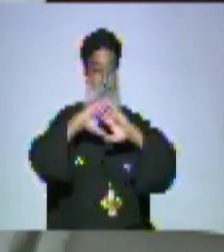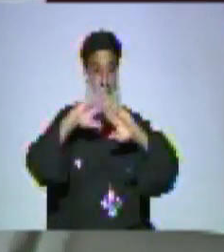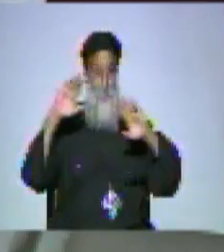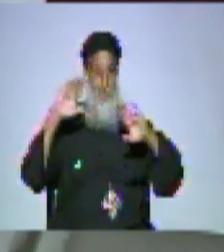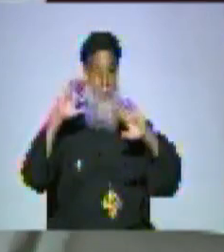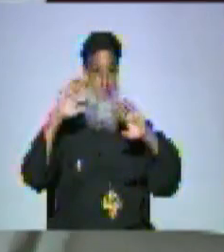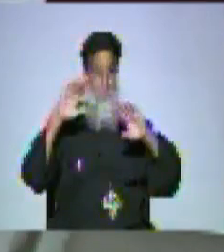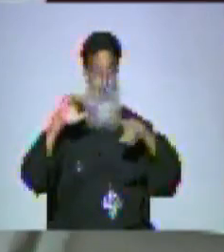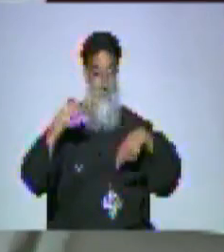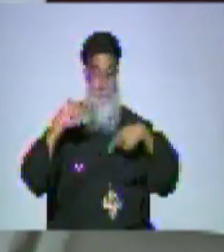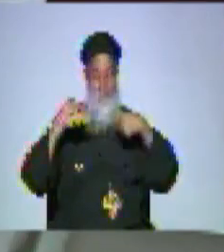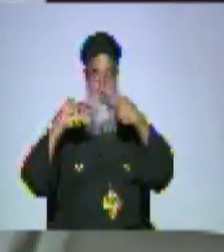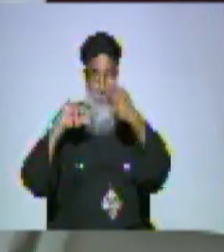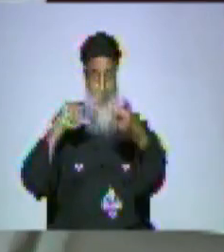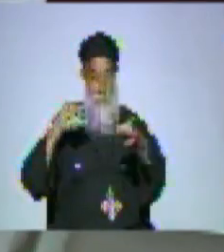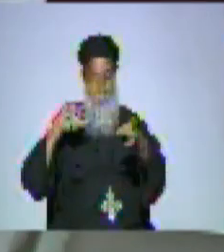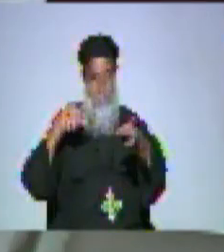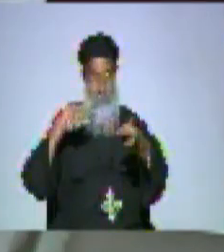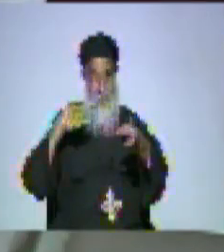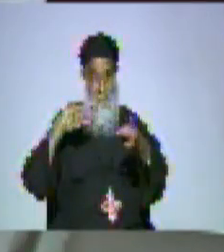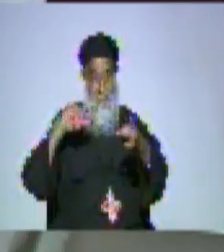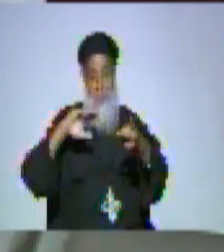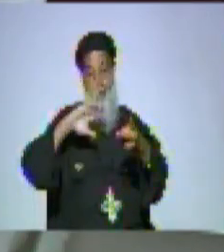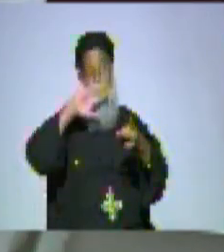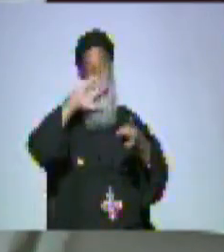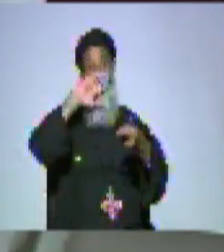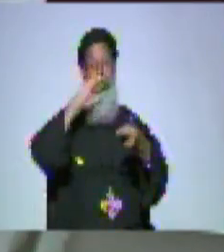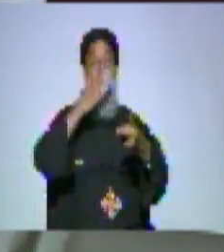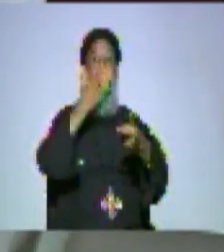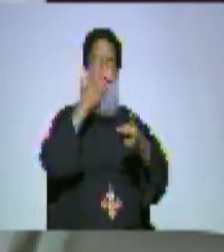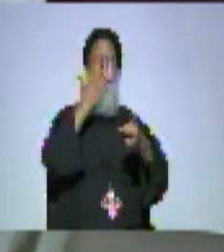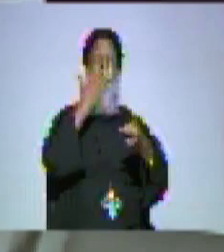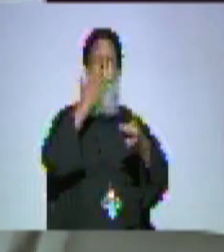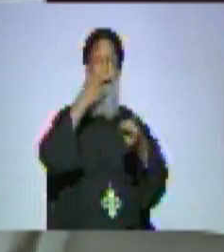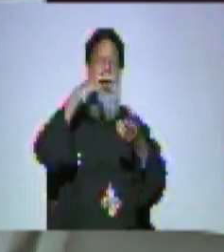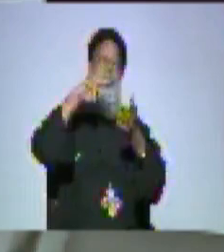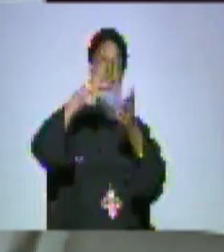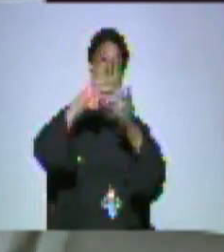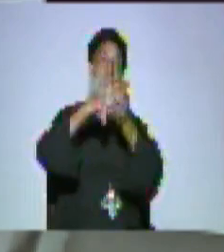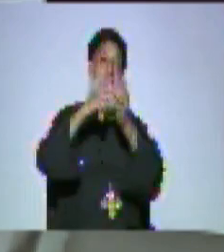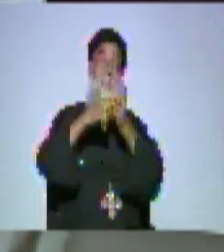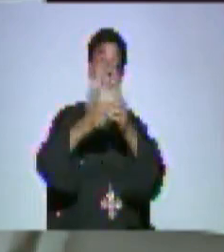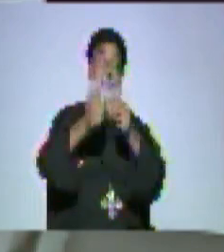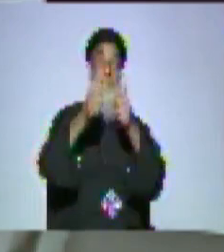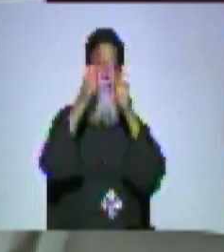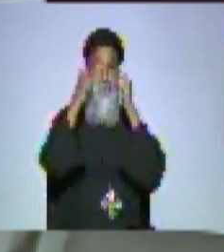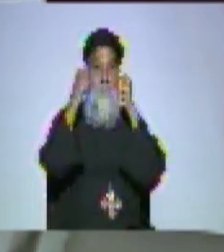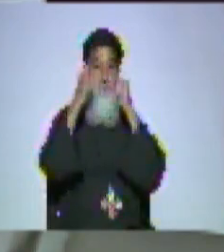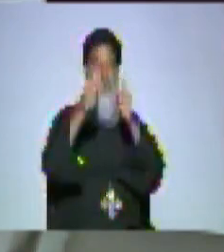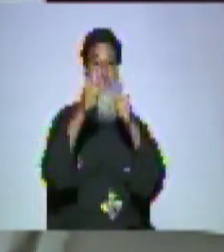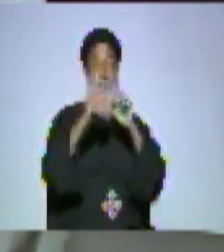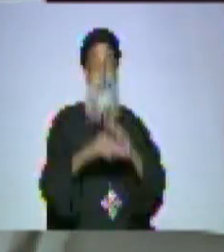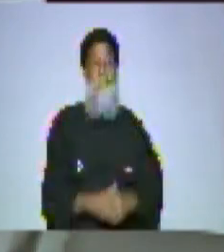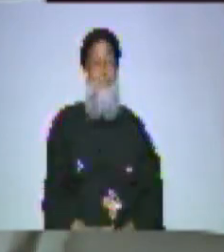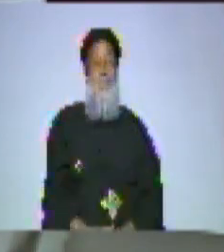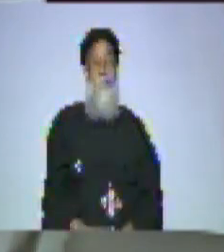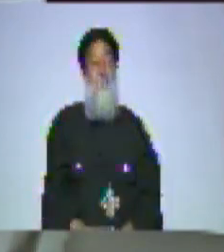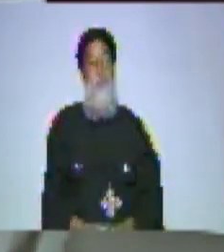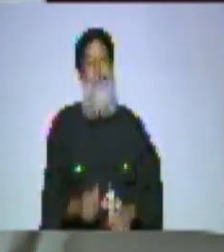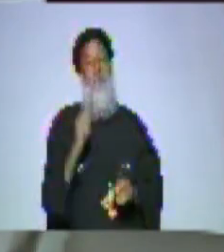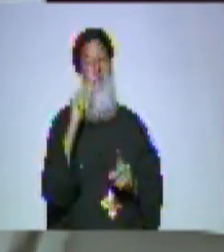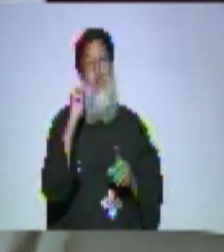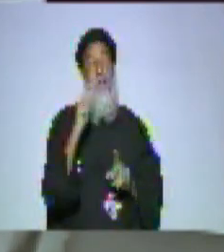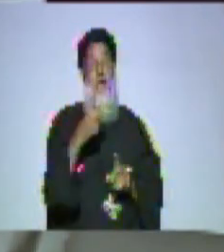يؤدي بنا الى الشكر والعمل الصالح يعني صلاح